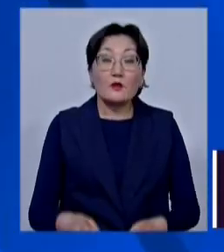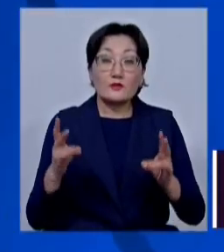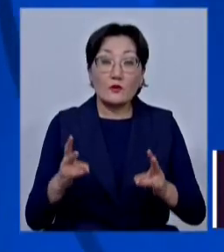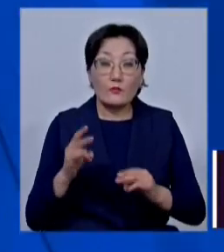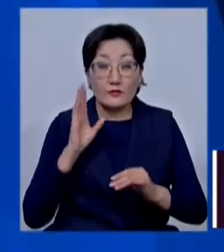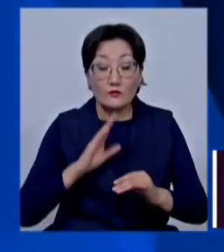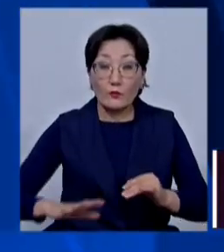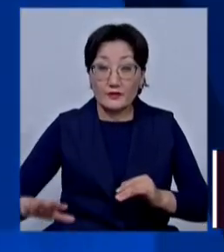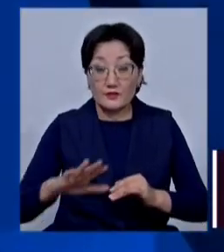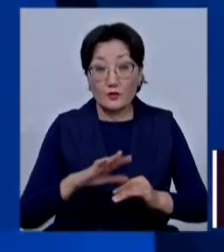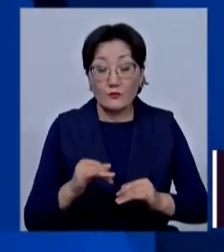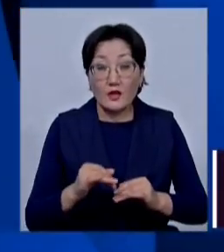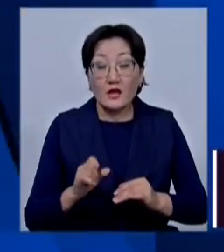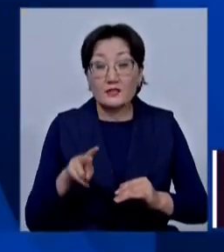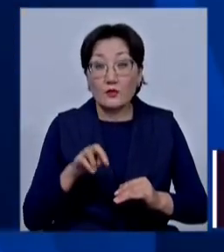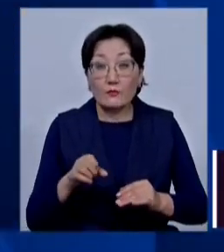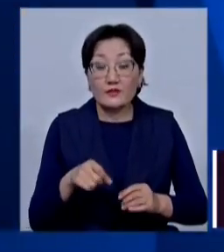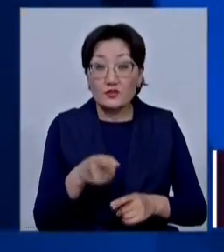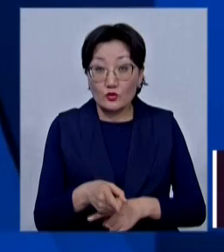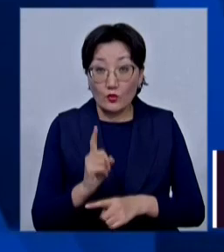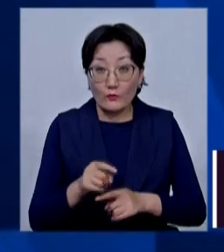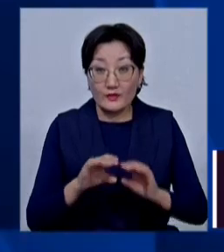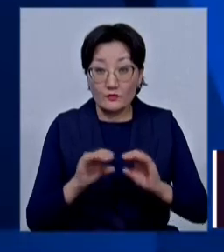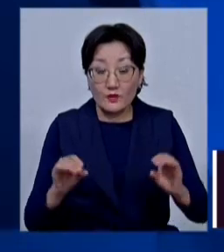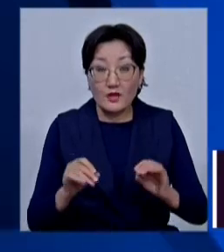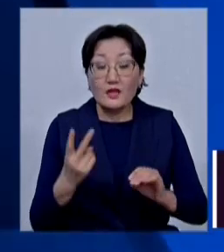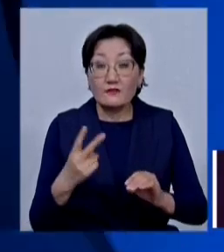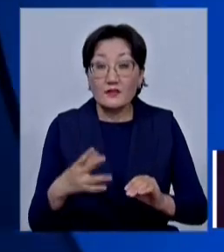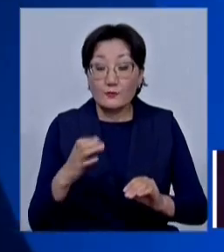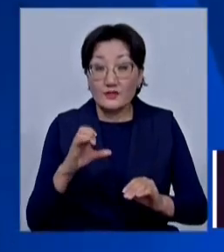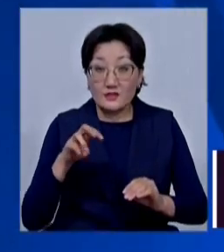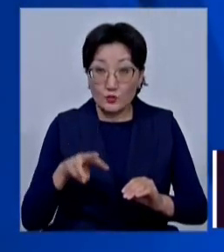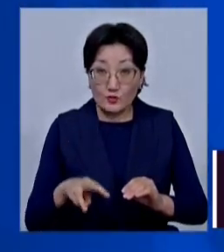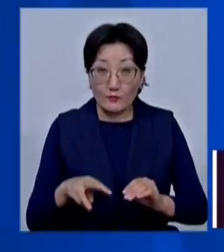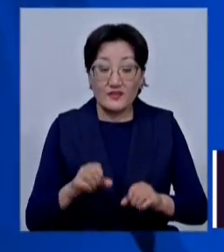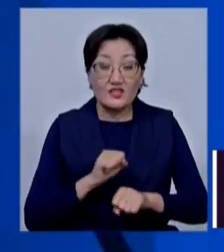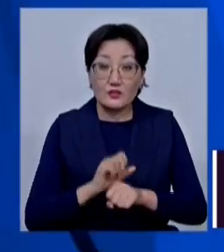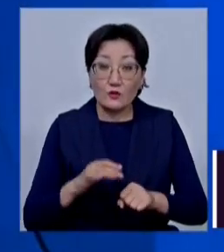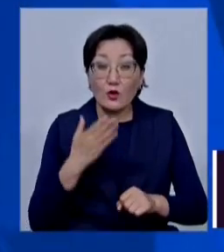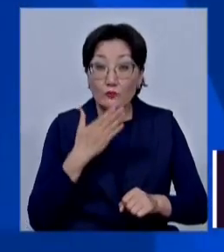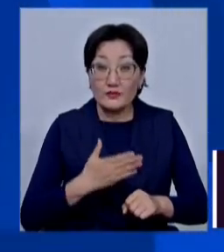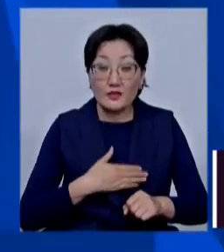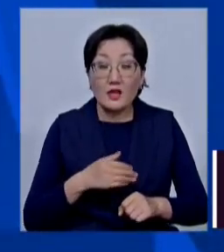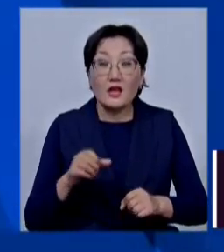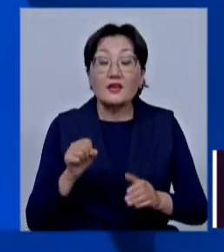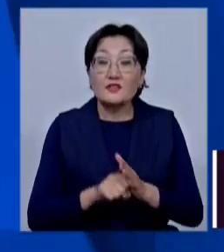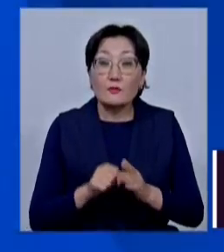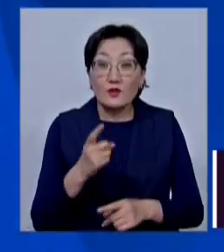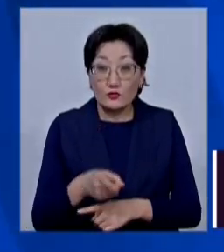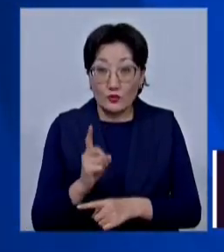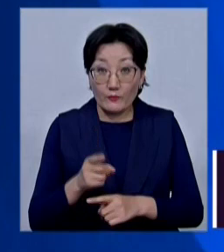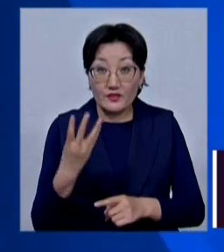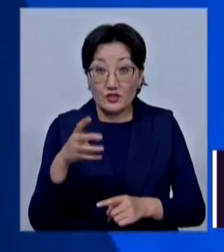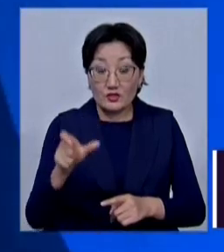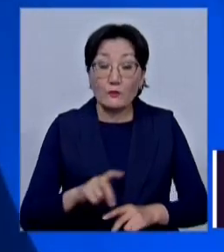Пострадавшие на озере Камыстыбас – заядлые рыбаки. Лед толщиной всего в 25 сантиметров не остановил любителей зимней ловли. В итоге